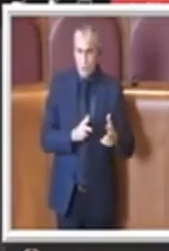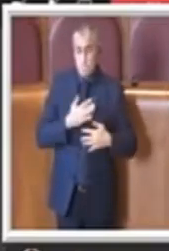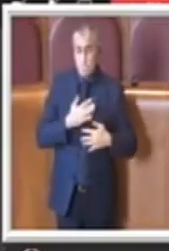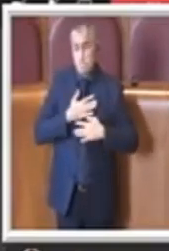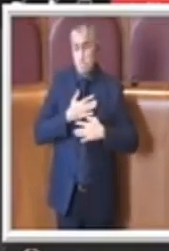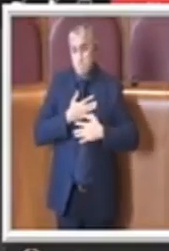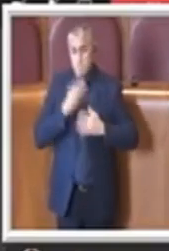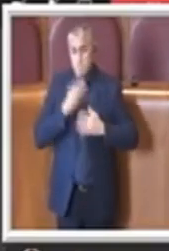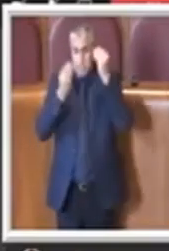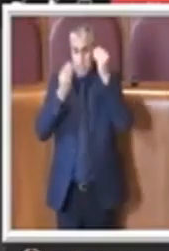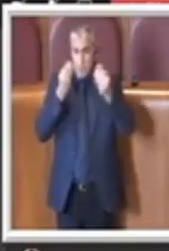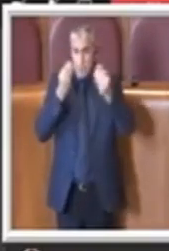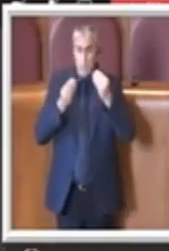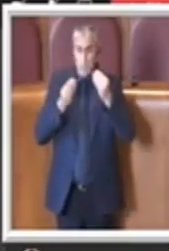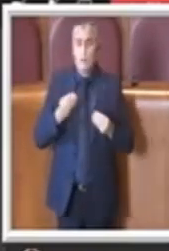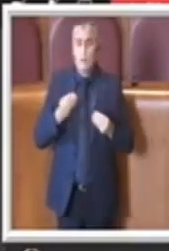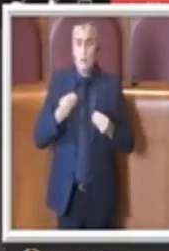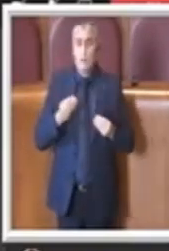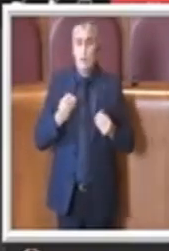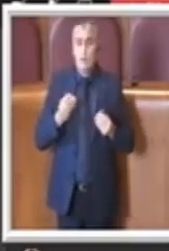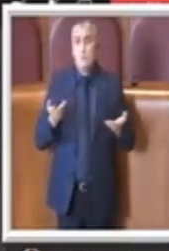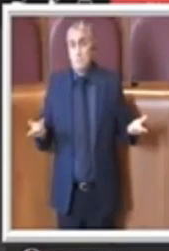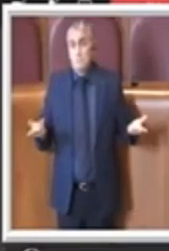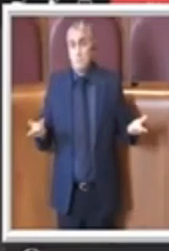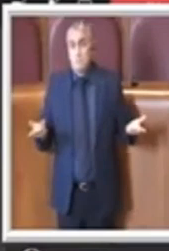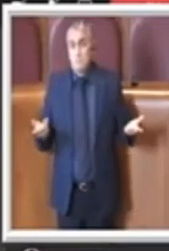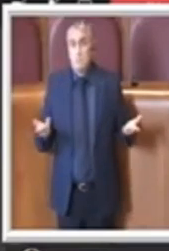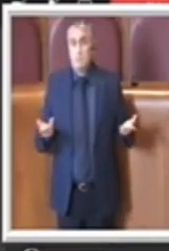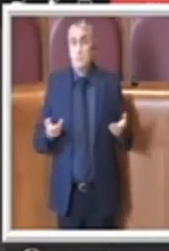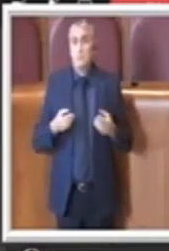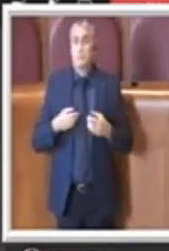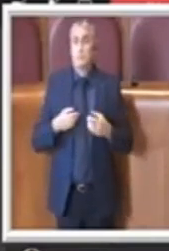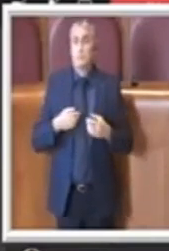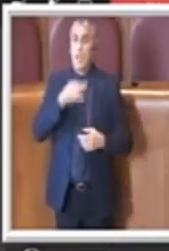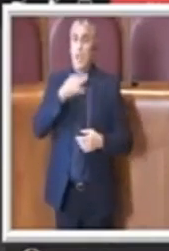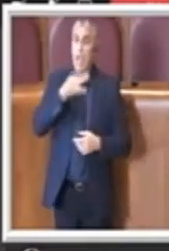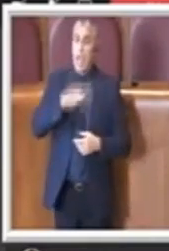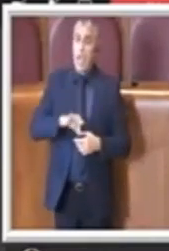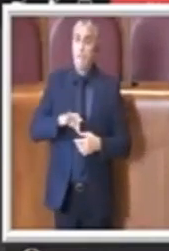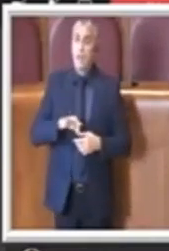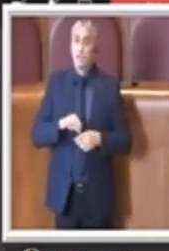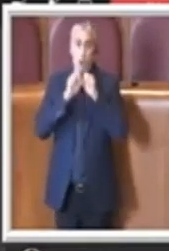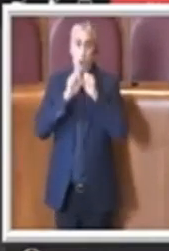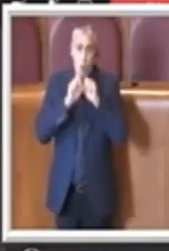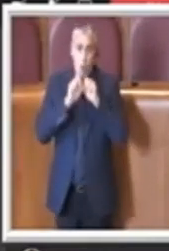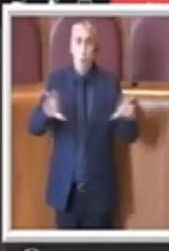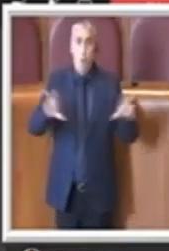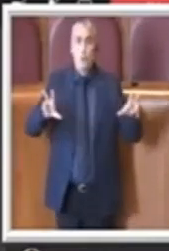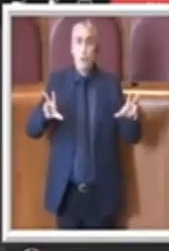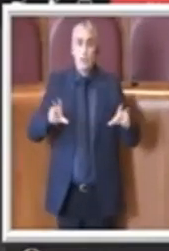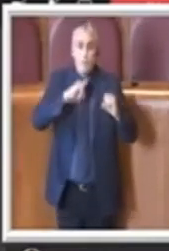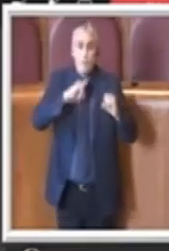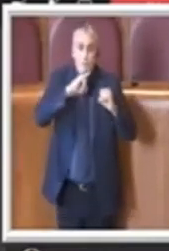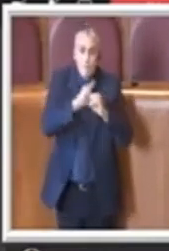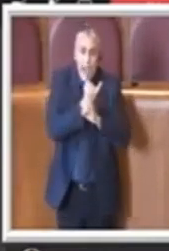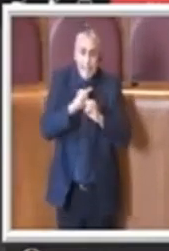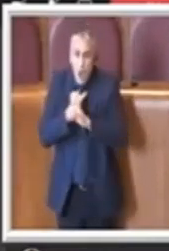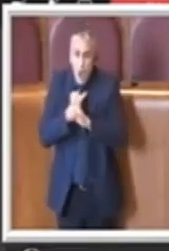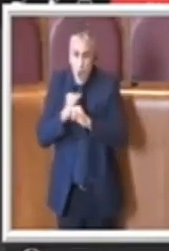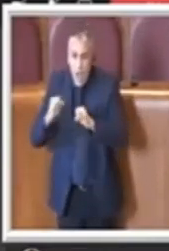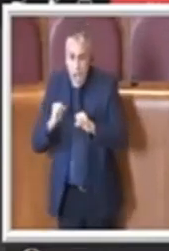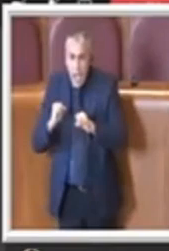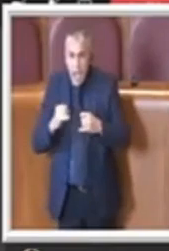noi non abbiamo una grande capacità di comunicazione di poter dire nel dettaglio le cose che stiamo facendo ma